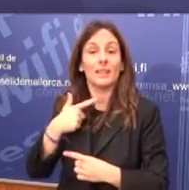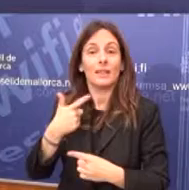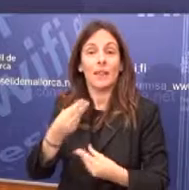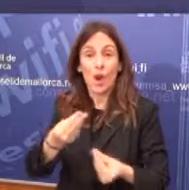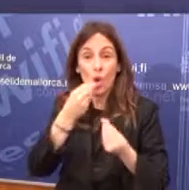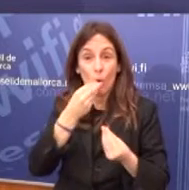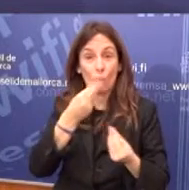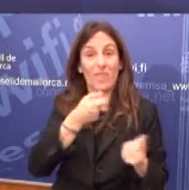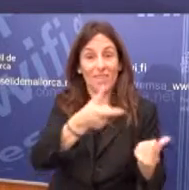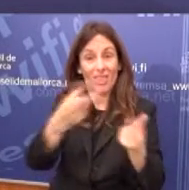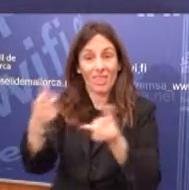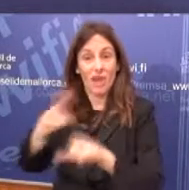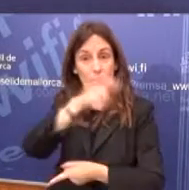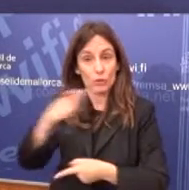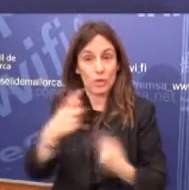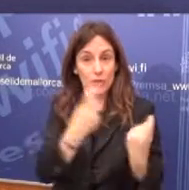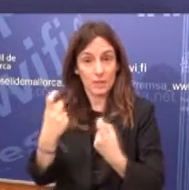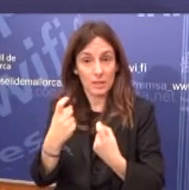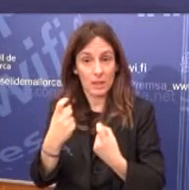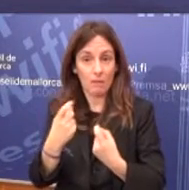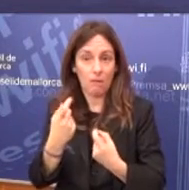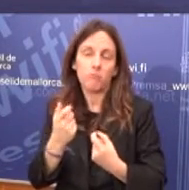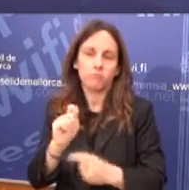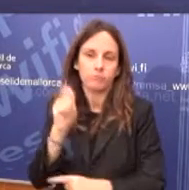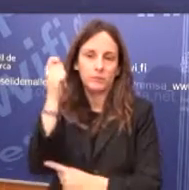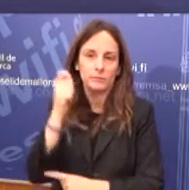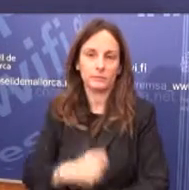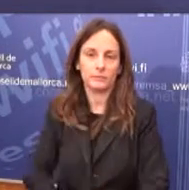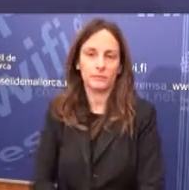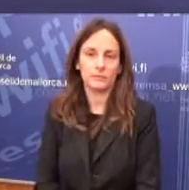col·laborar amb aliments en aquelles persones de Mallorca que ho necessitaven.